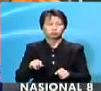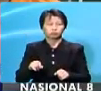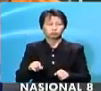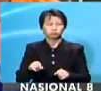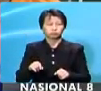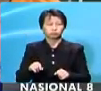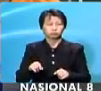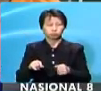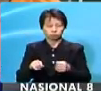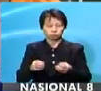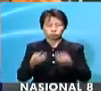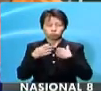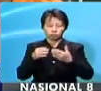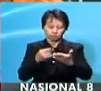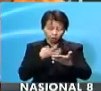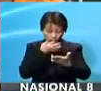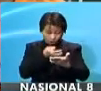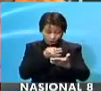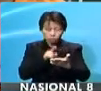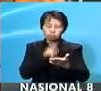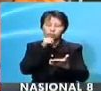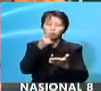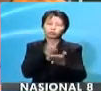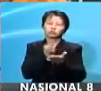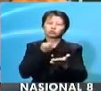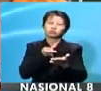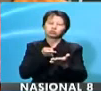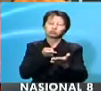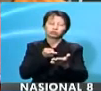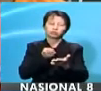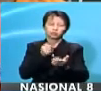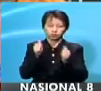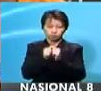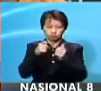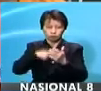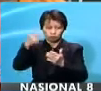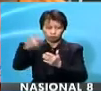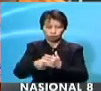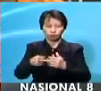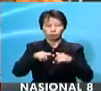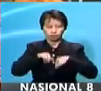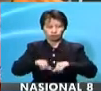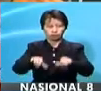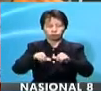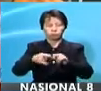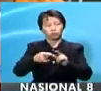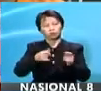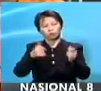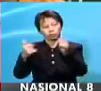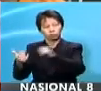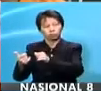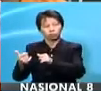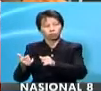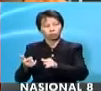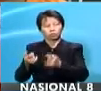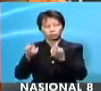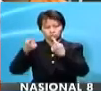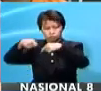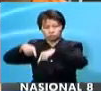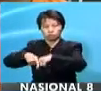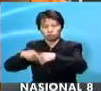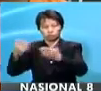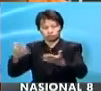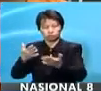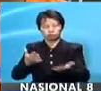memberikan impak yang tidak betul. Jadi kita harap dengan program perterusan yang dilakukan oleh terutamanya UMNO bagi Ulu Terengganu,